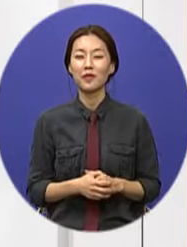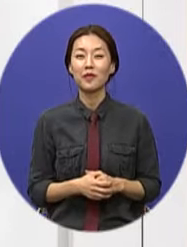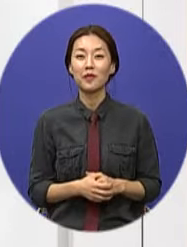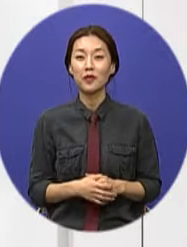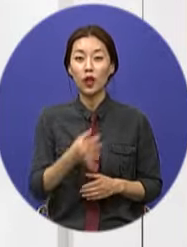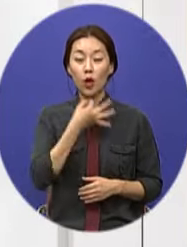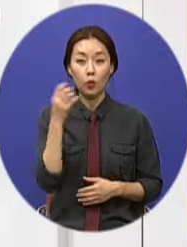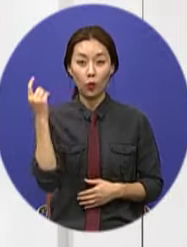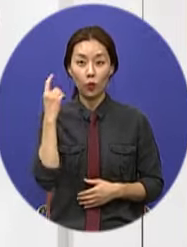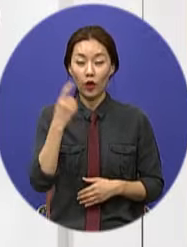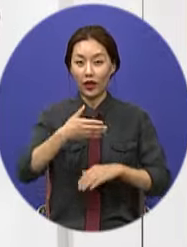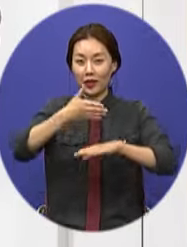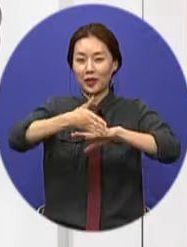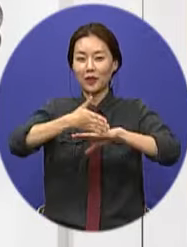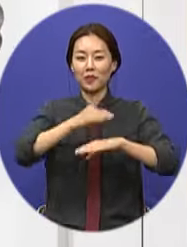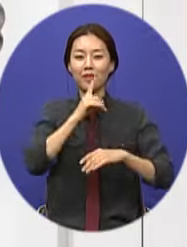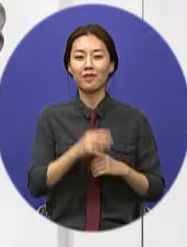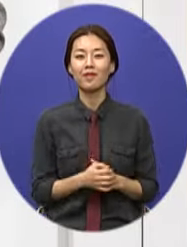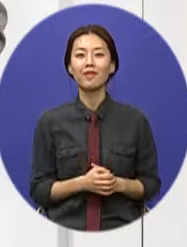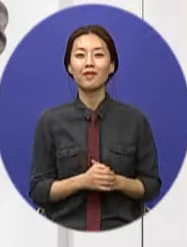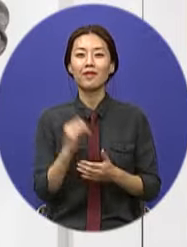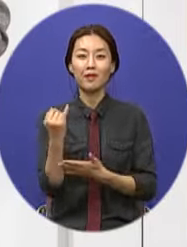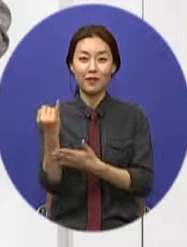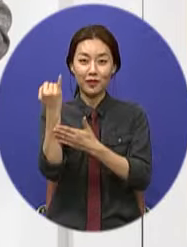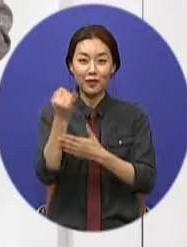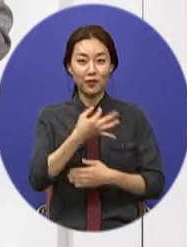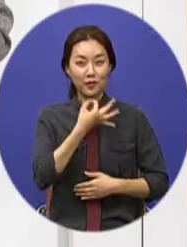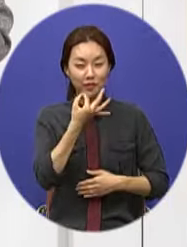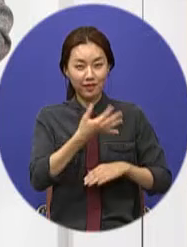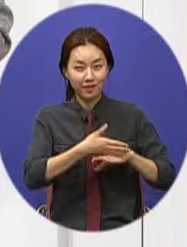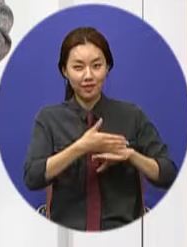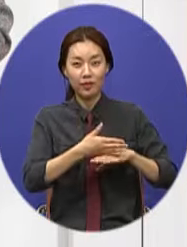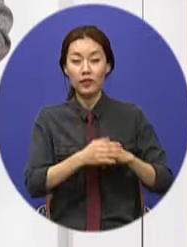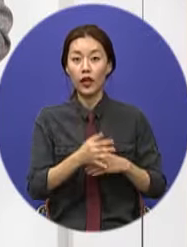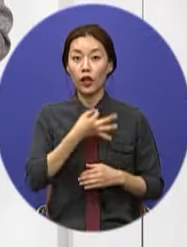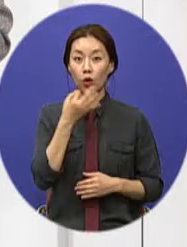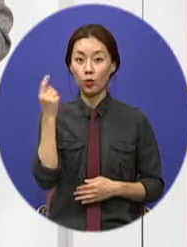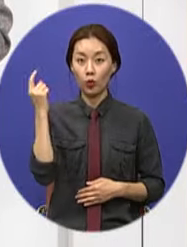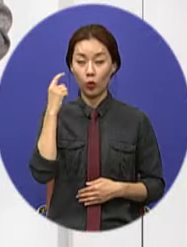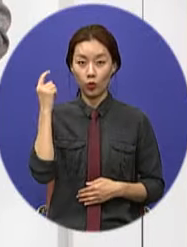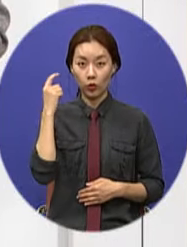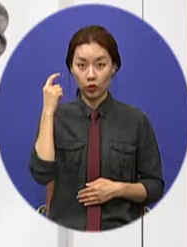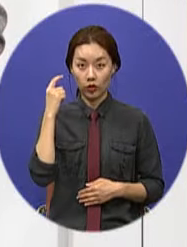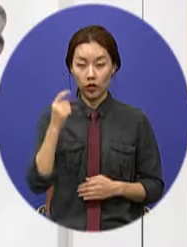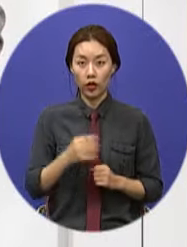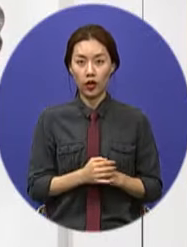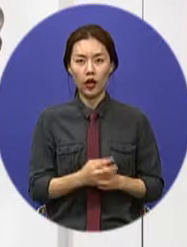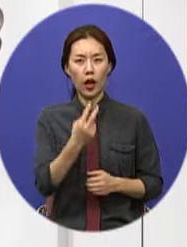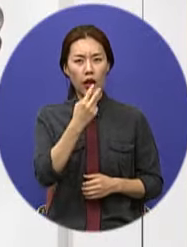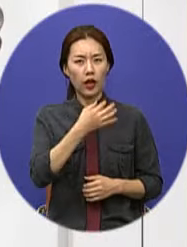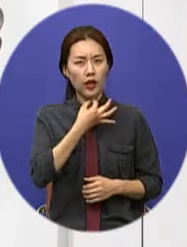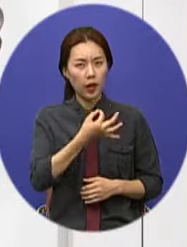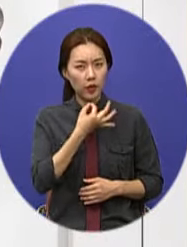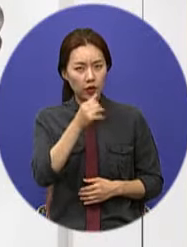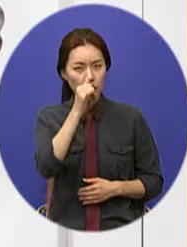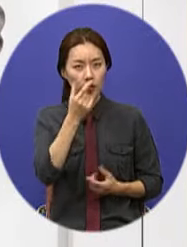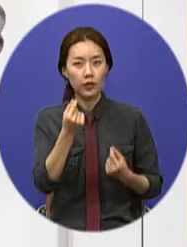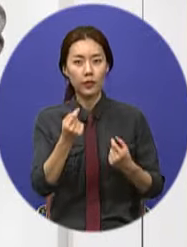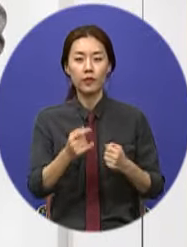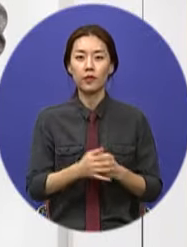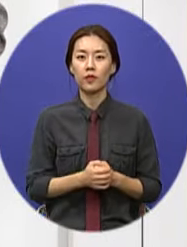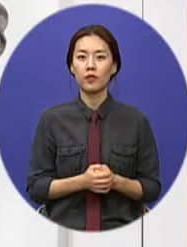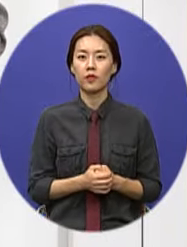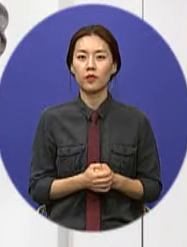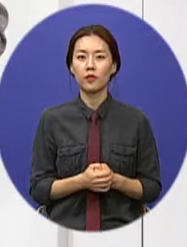아니, 목소리가. 아이고, 감사합니다. 누나라고 불러줘서. 누나, 목소리가. 감기 걸리셨어요? 그러게요.